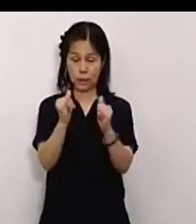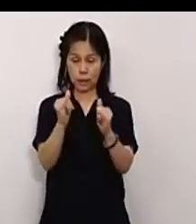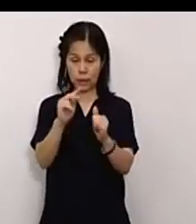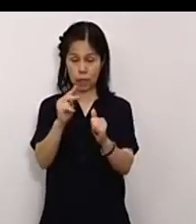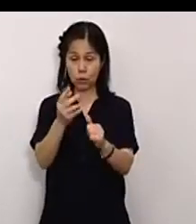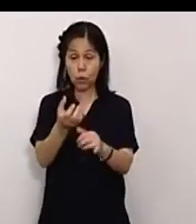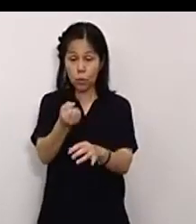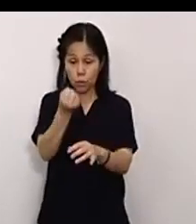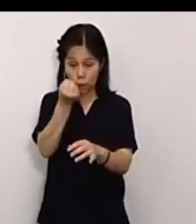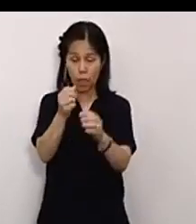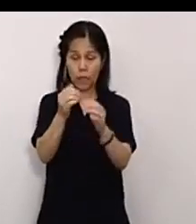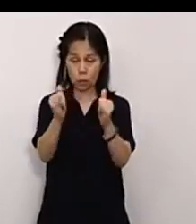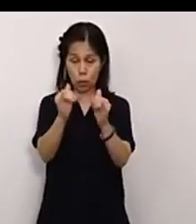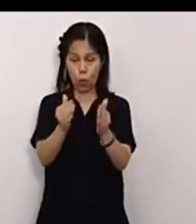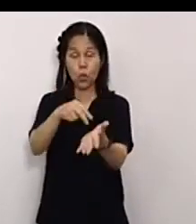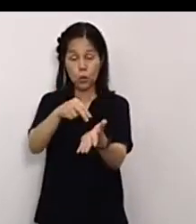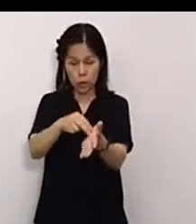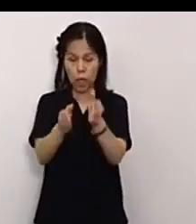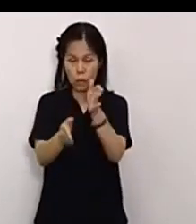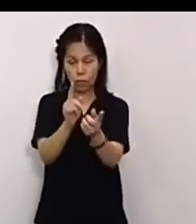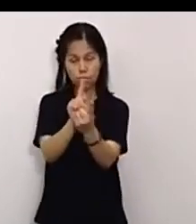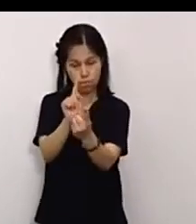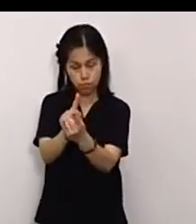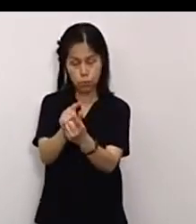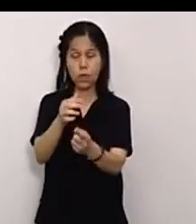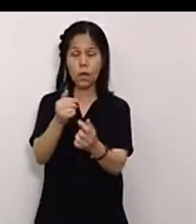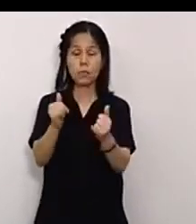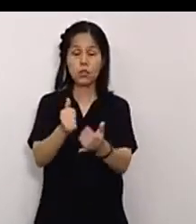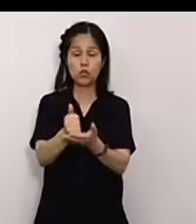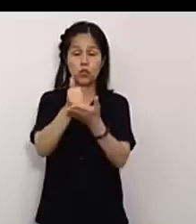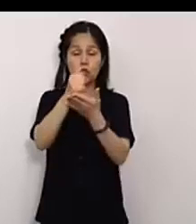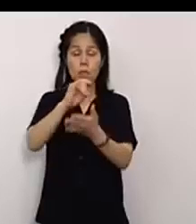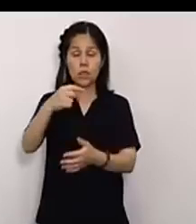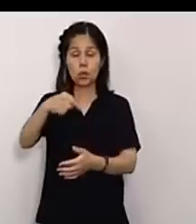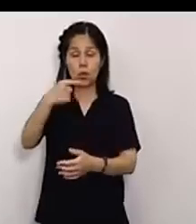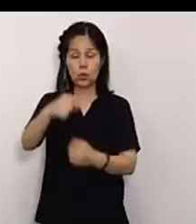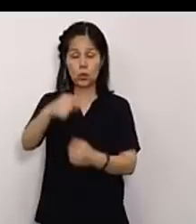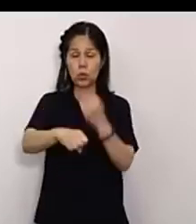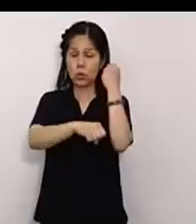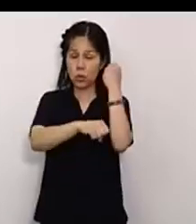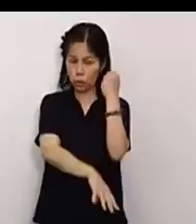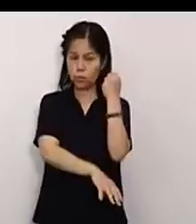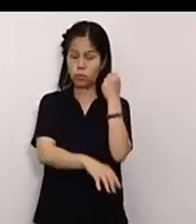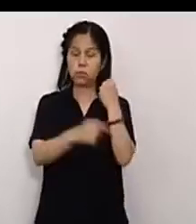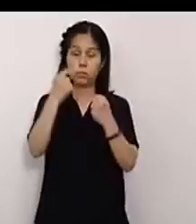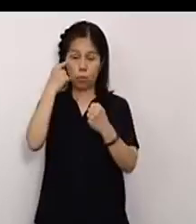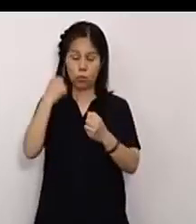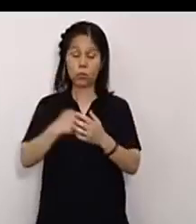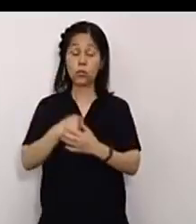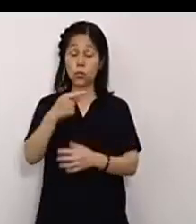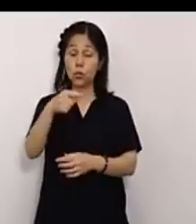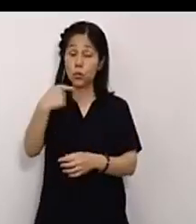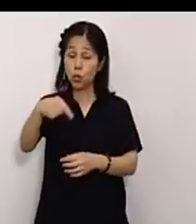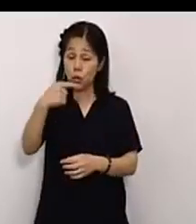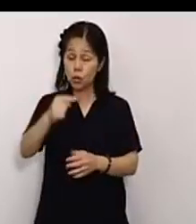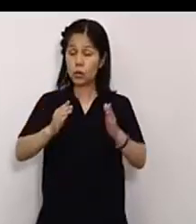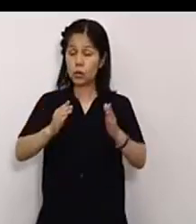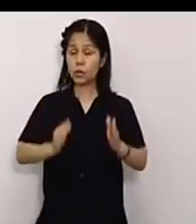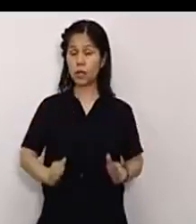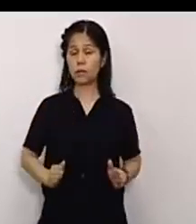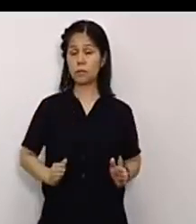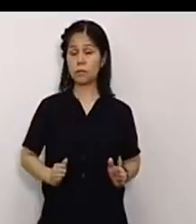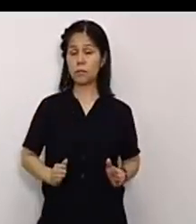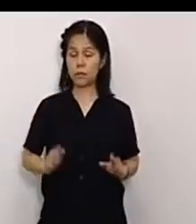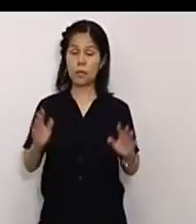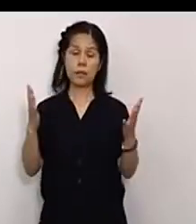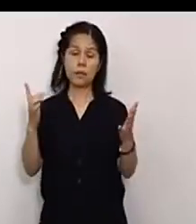として、扱っていく、それが民主主義教育の基本だと思いますけど、そういう教育の姿勢そのものはないですね。